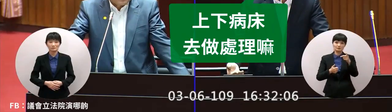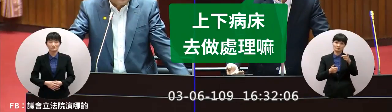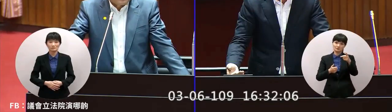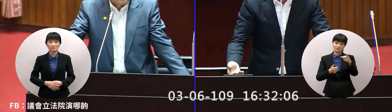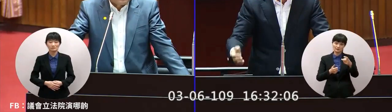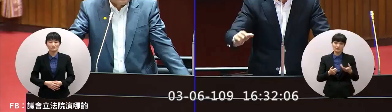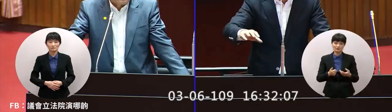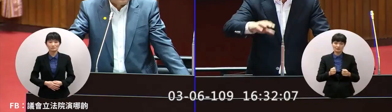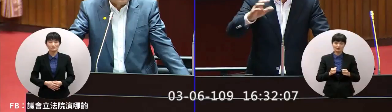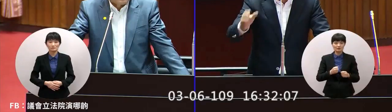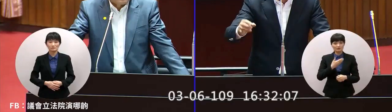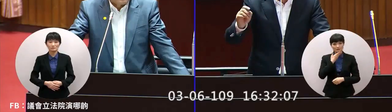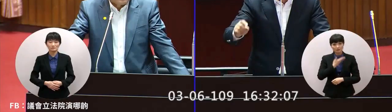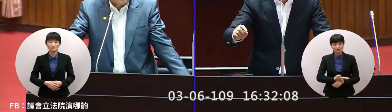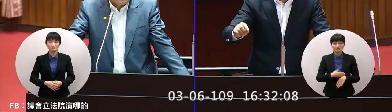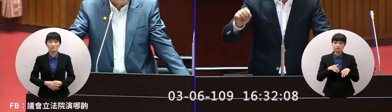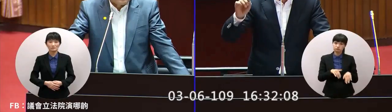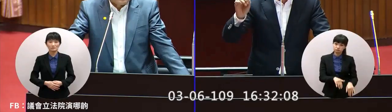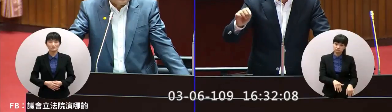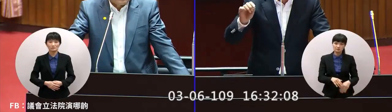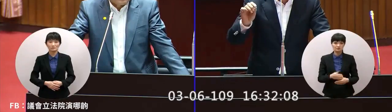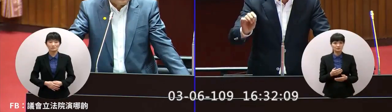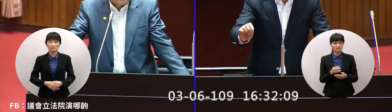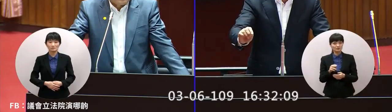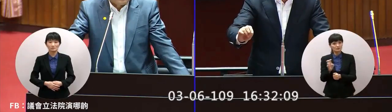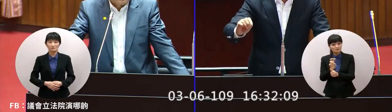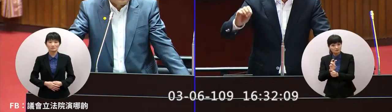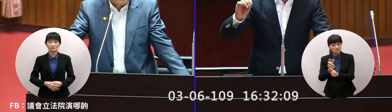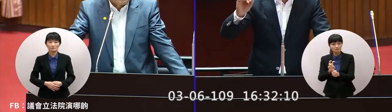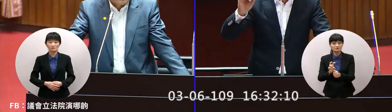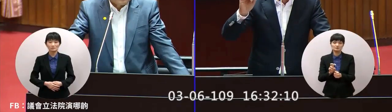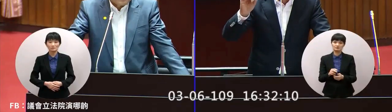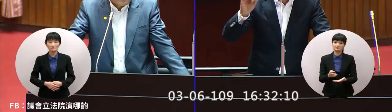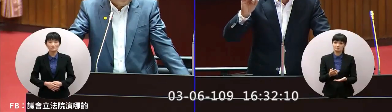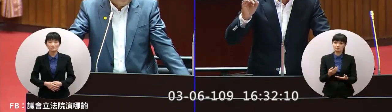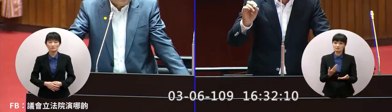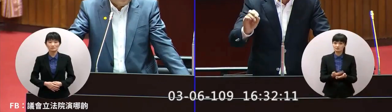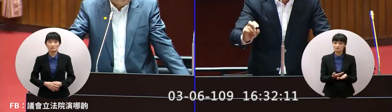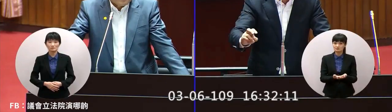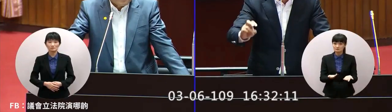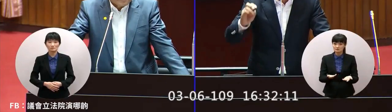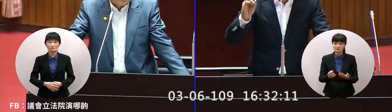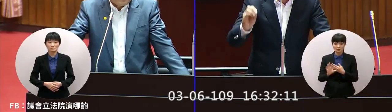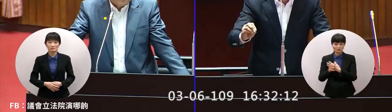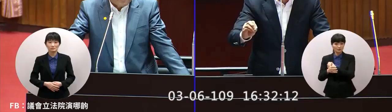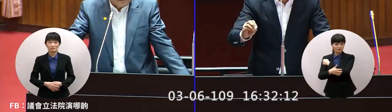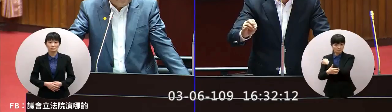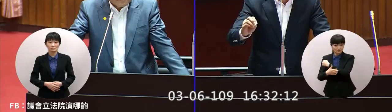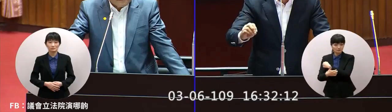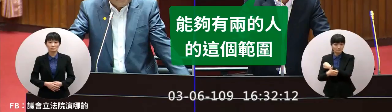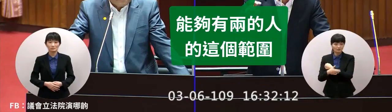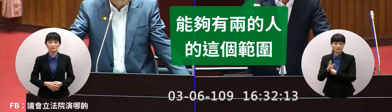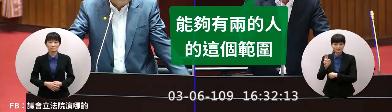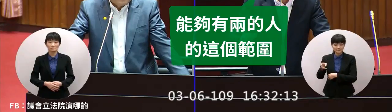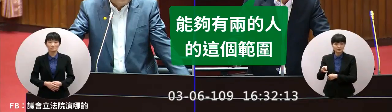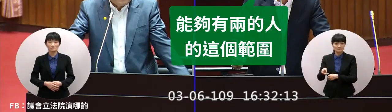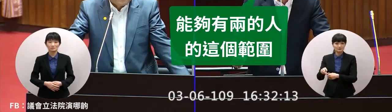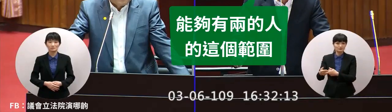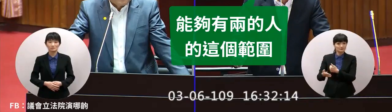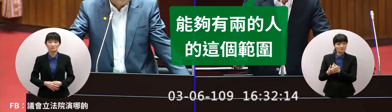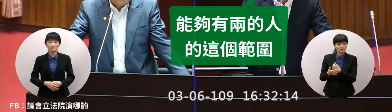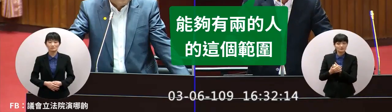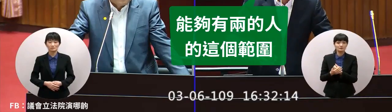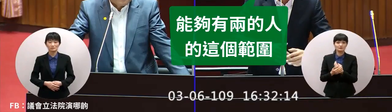处理嘛。啊，敢袂当像安尼去思考着，人口较老化所在有请到这个啊，或者看护请外久的人，会当有两个